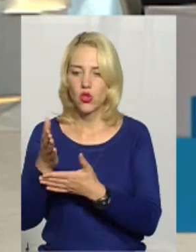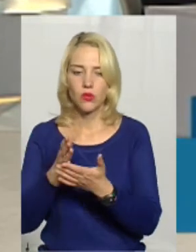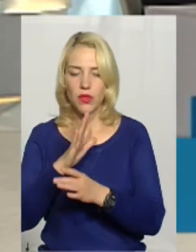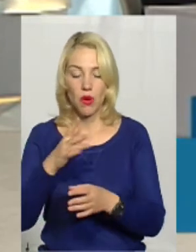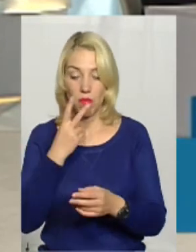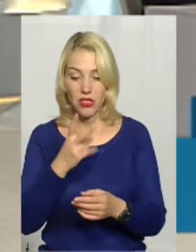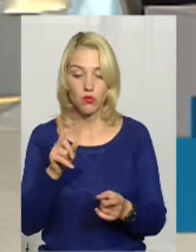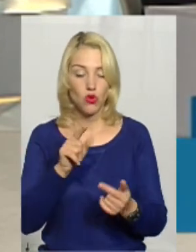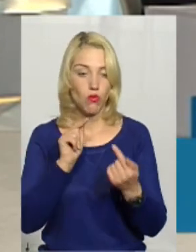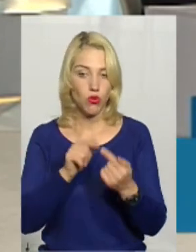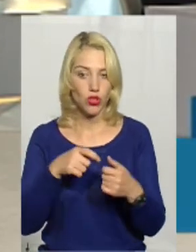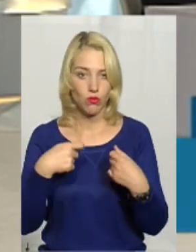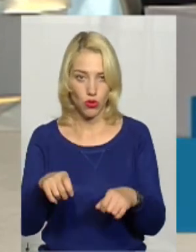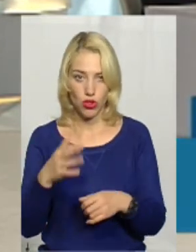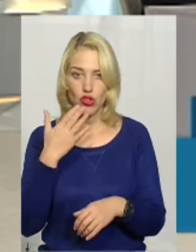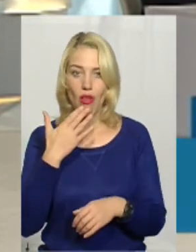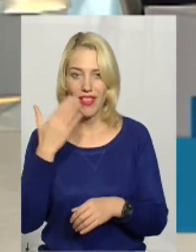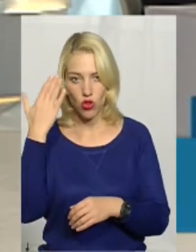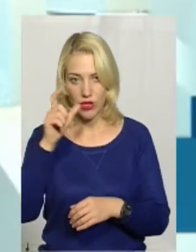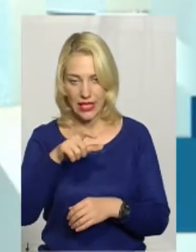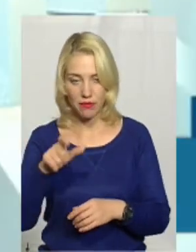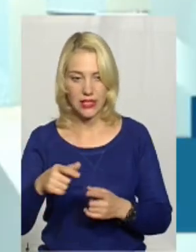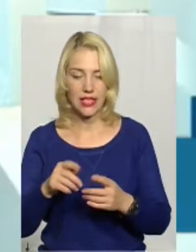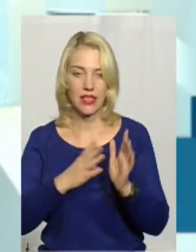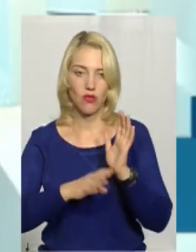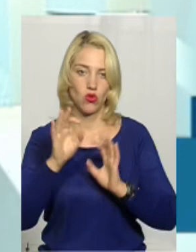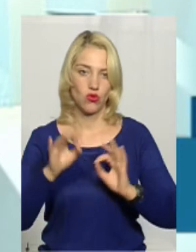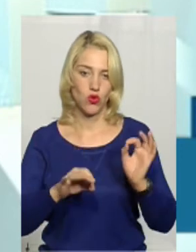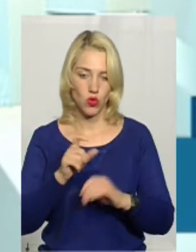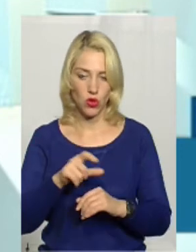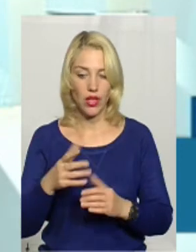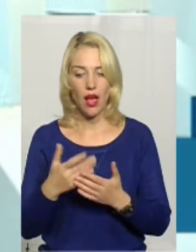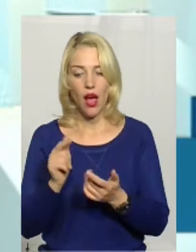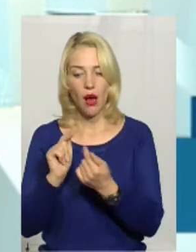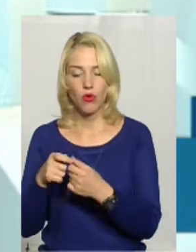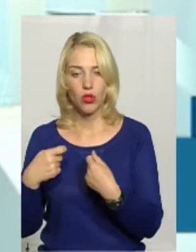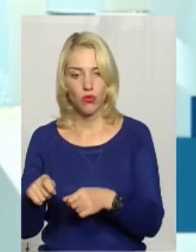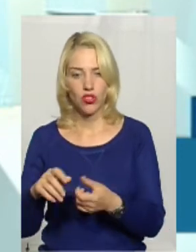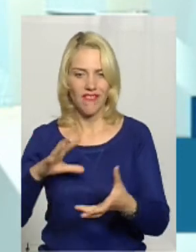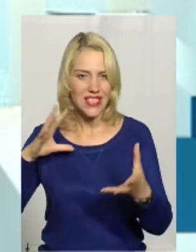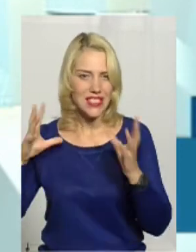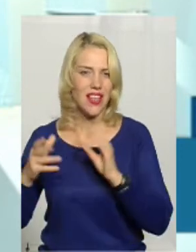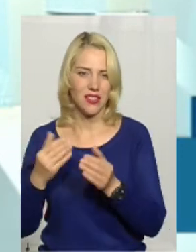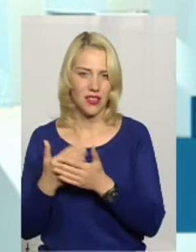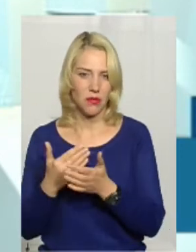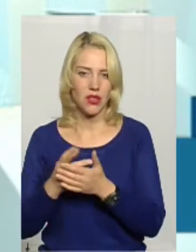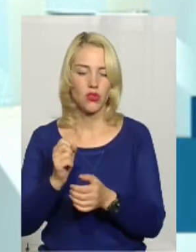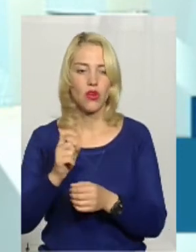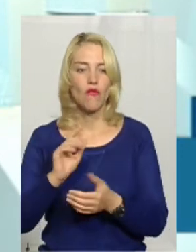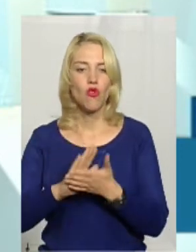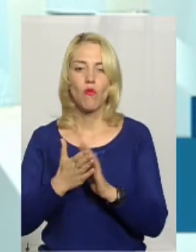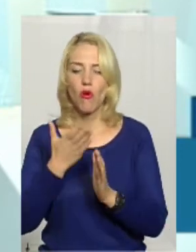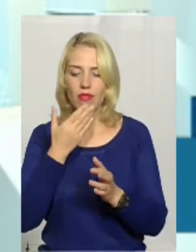проти продажу землі іноземцям однозначно відсотків 90 і більше, а проти продажу землі взагалі, в умовах, яких